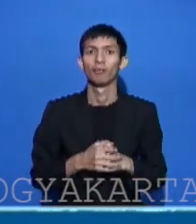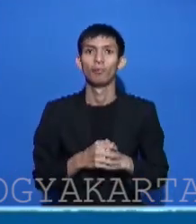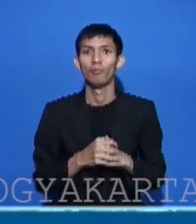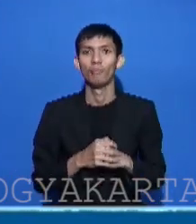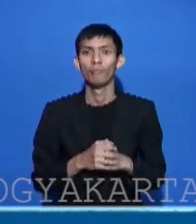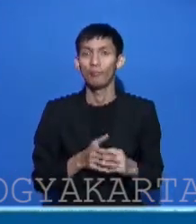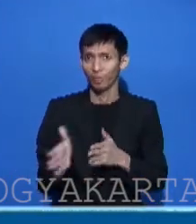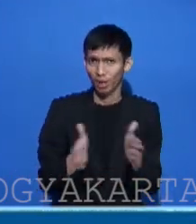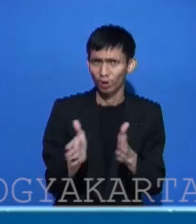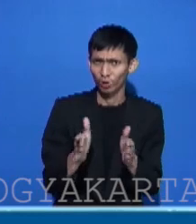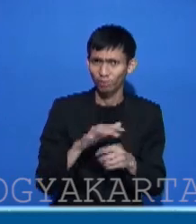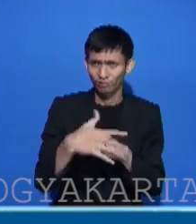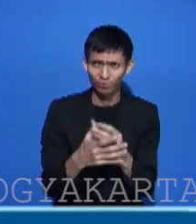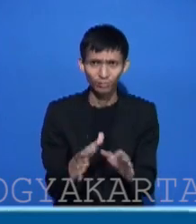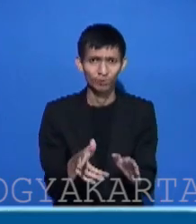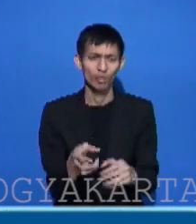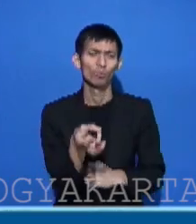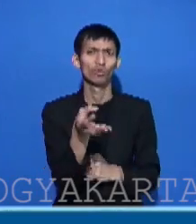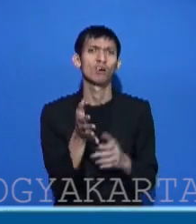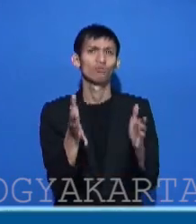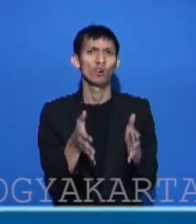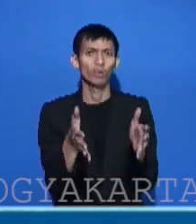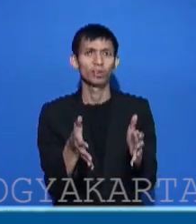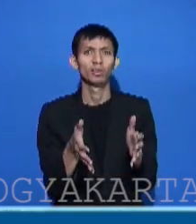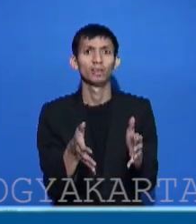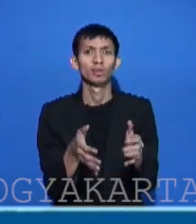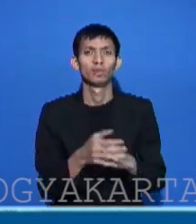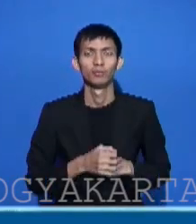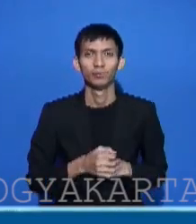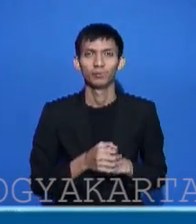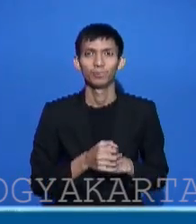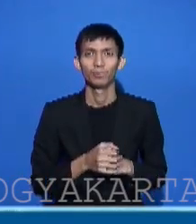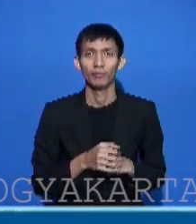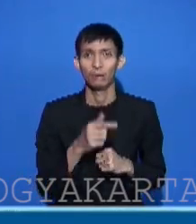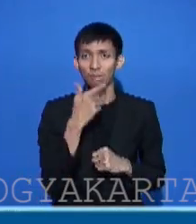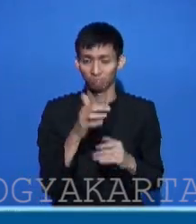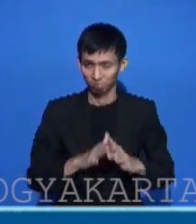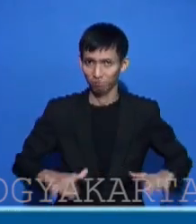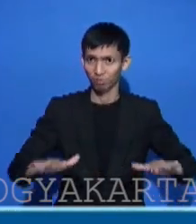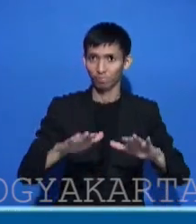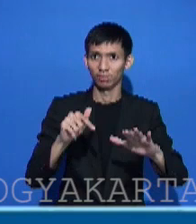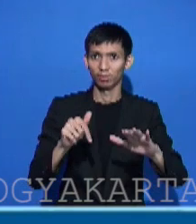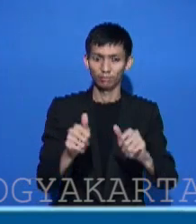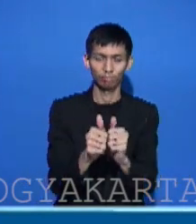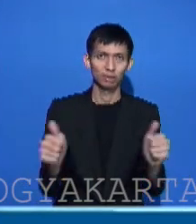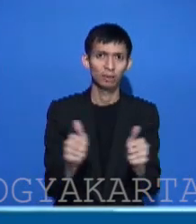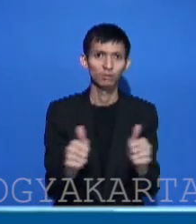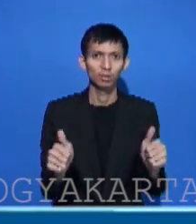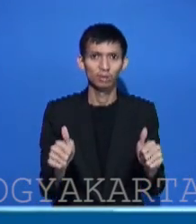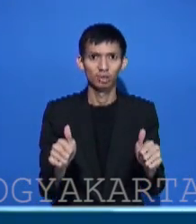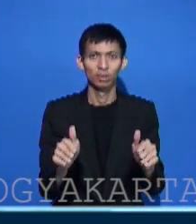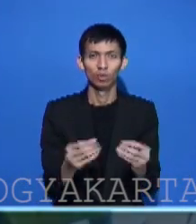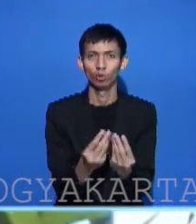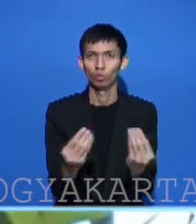mirunggan ing sarabating budidaya pisang meniko kejawijagiyo supados kawanteran si tinipun resik saking gulma supados asiling panen pisang